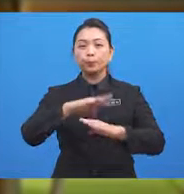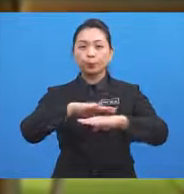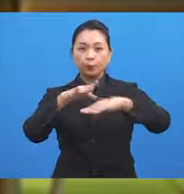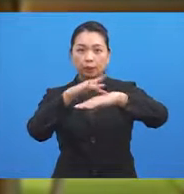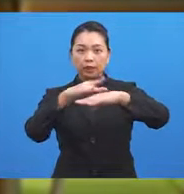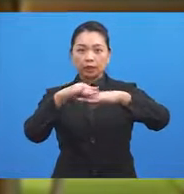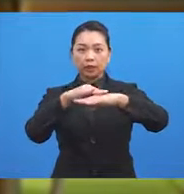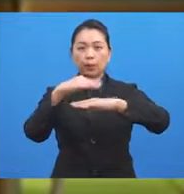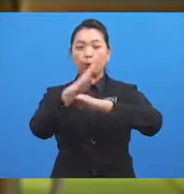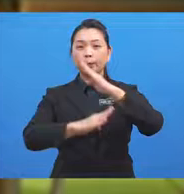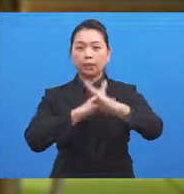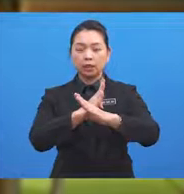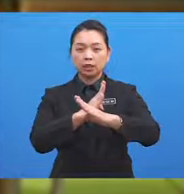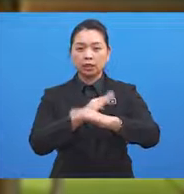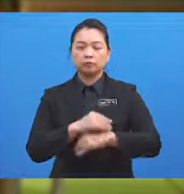tersebut.